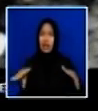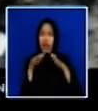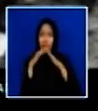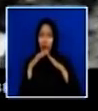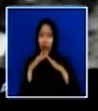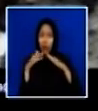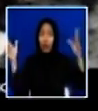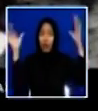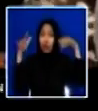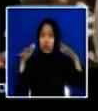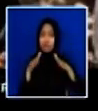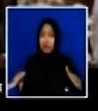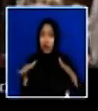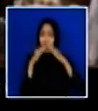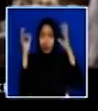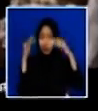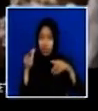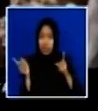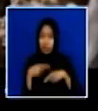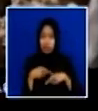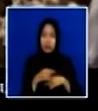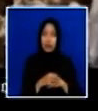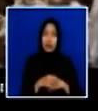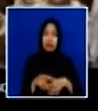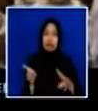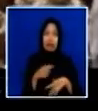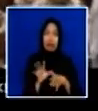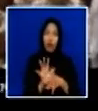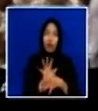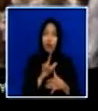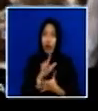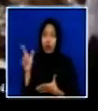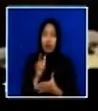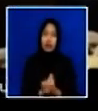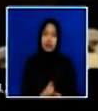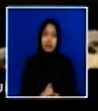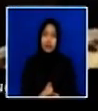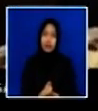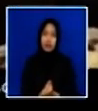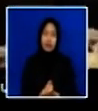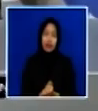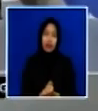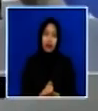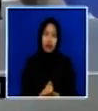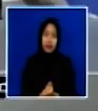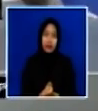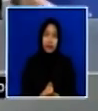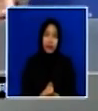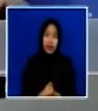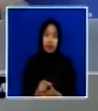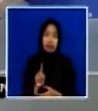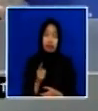dengan intensitas tinggi dari Kabupaten Magetan Joni sejarah bawanto melaporkan Hai